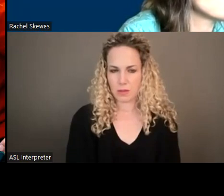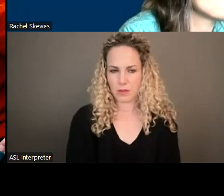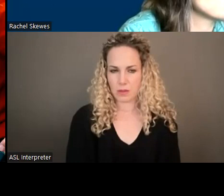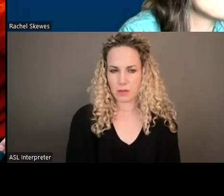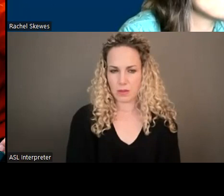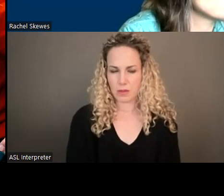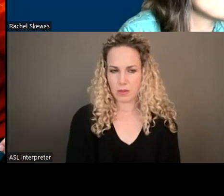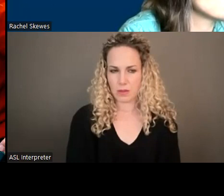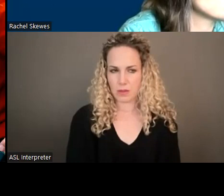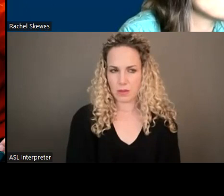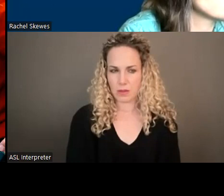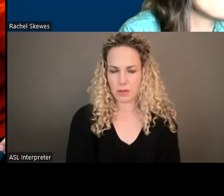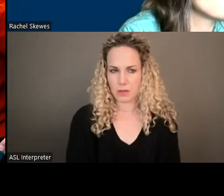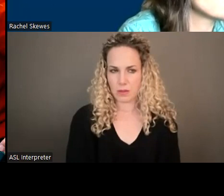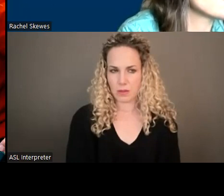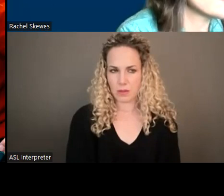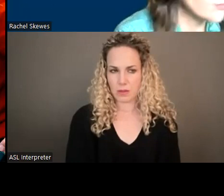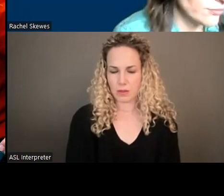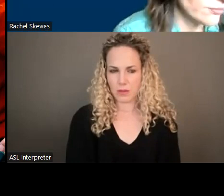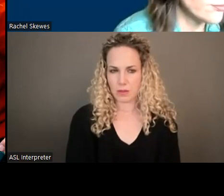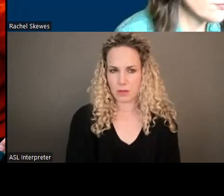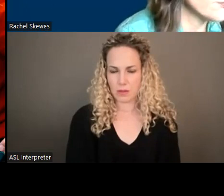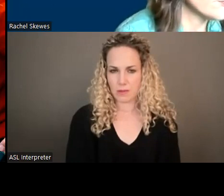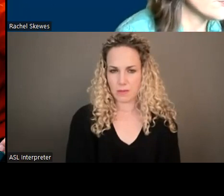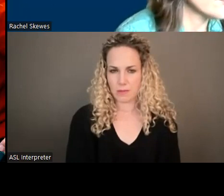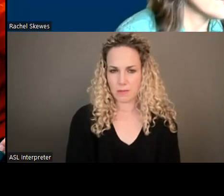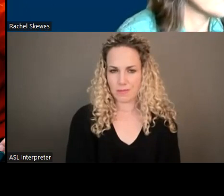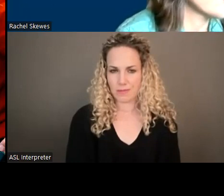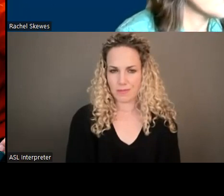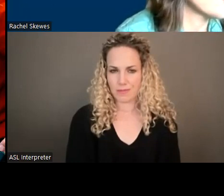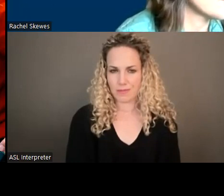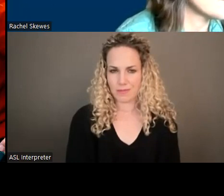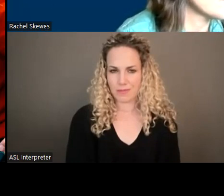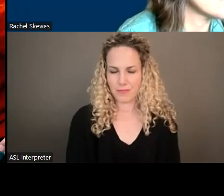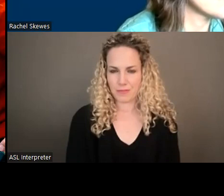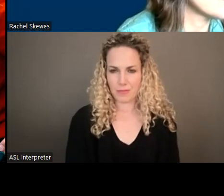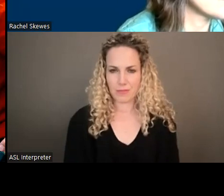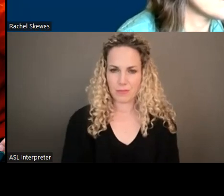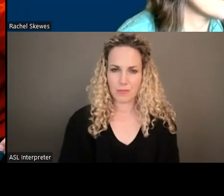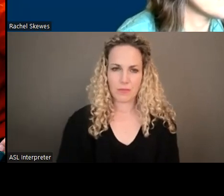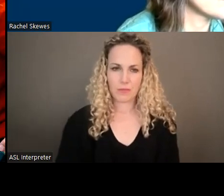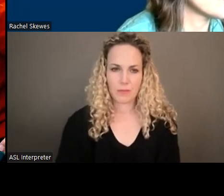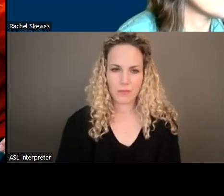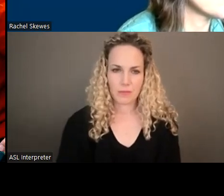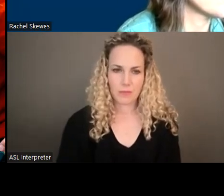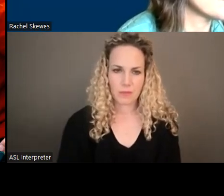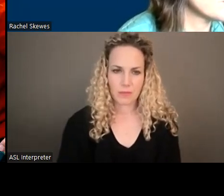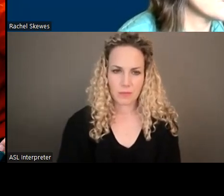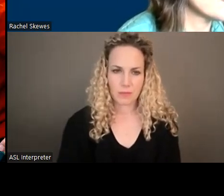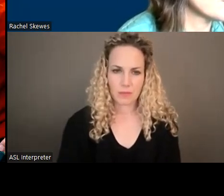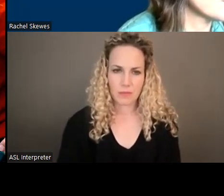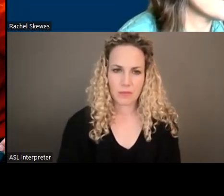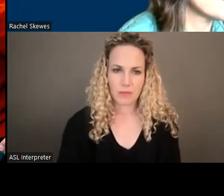زنده باشه. Tashakkur. Check now? Yes. Yeah. Answer their question. Thanks